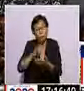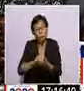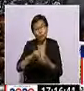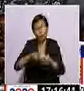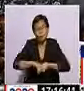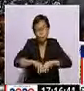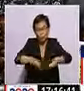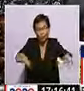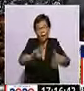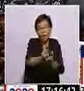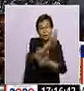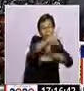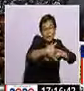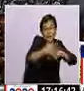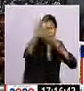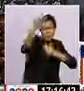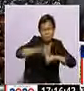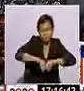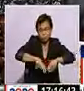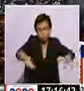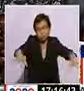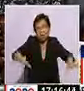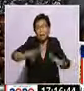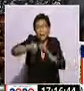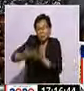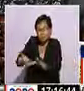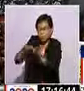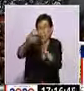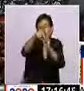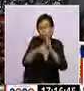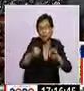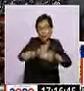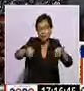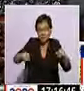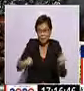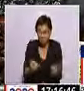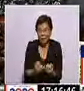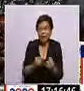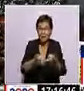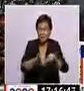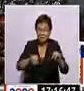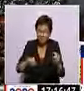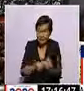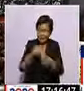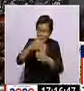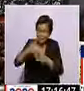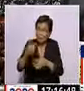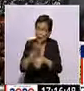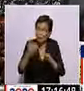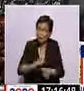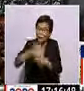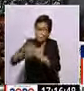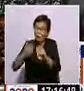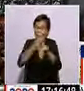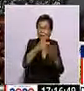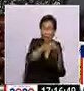rangkaian Universiti Teknikal Malaysia akan mula menawarkan kursus ijazah untuk pelatih yang telah menamatkan pengajian dari